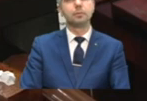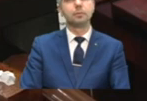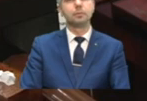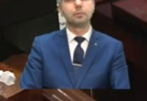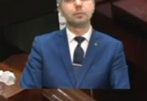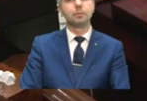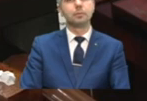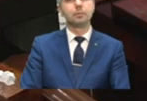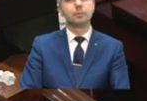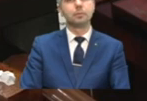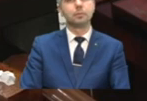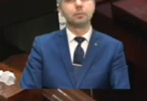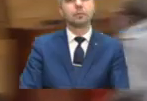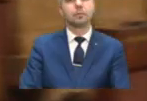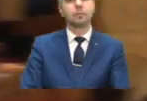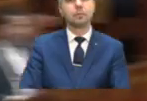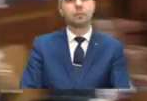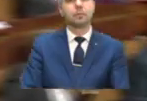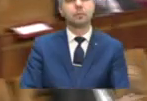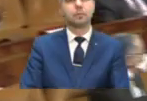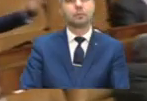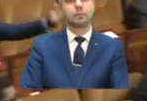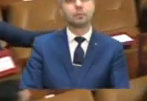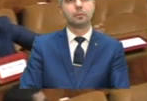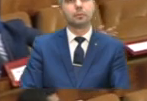نقطة نظام من حقي نعطي له نقطة نظام.